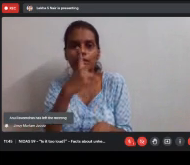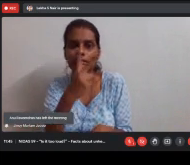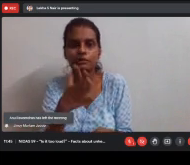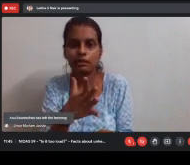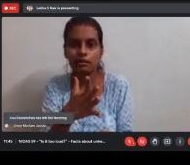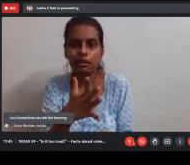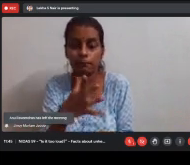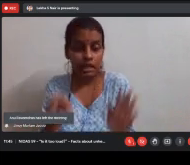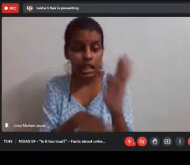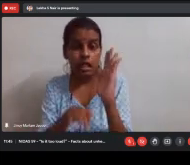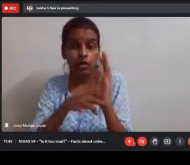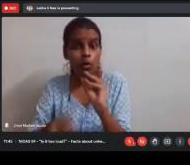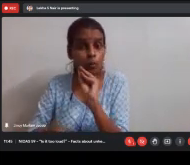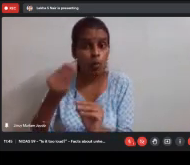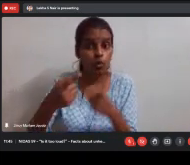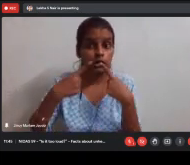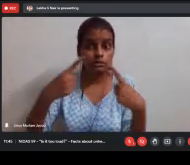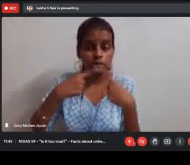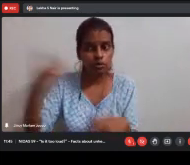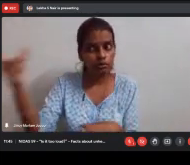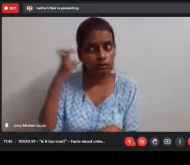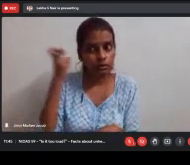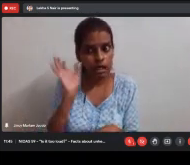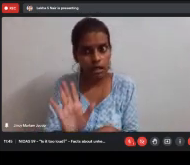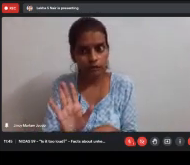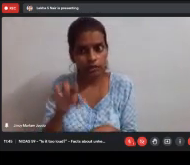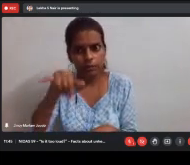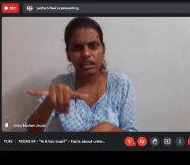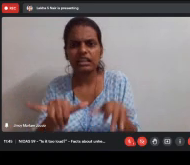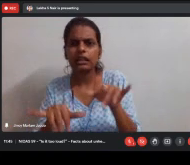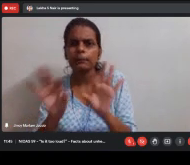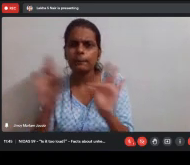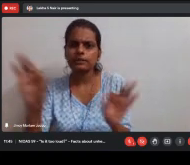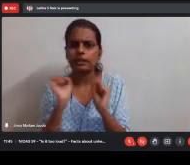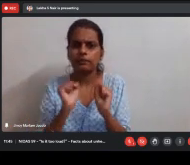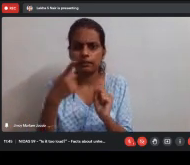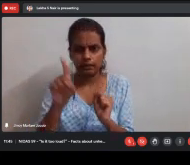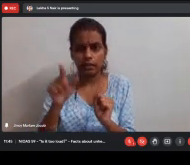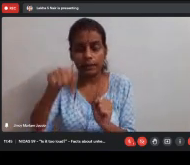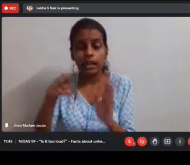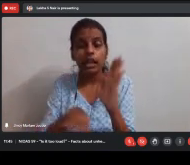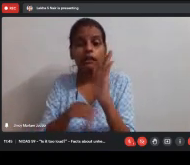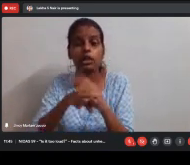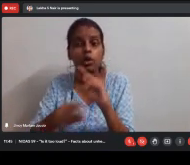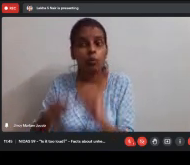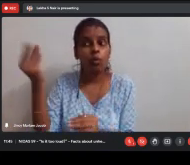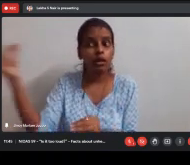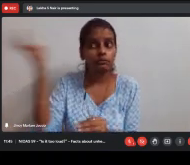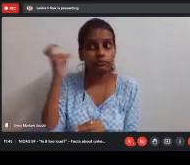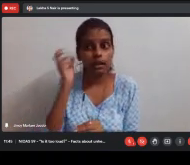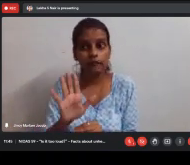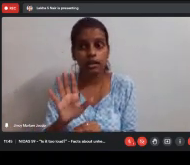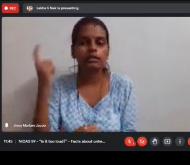പലപ്പോഴും നമ്മൾ അത് ഇഗ്നോർ ചെയ്തിട്ട് അത് കൂട്ടി വെക്കുക. അല്ലെങ്കിൽ ഈ മെസ്സേജിനെ ഡിസേബിൾ ചെയ്ത് വെച്ചേക്കുന്ന ആളുകളെയും എനിക്ക് പരിചയമുണ്ട്. അങ്ങനെ